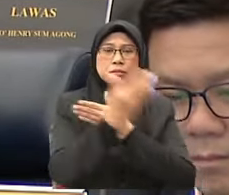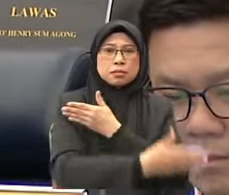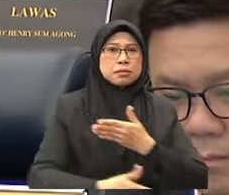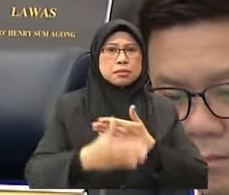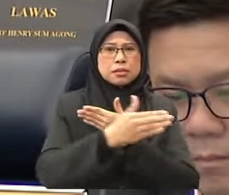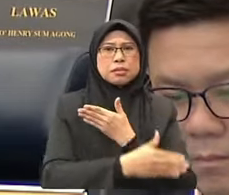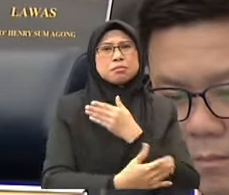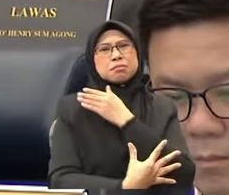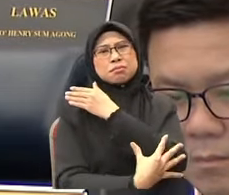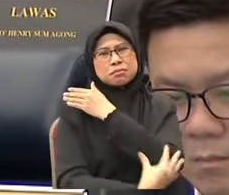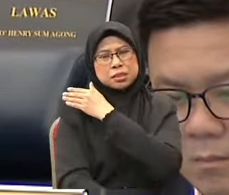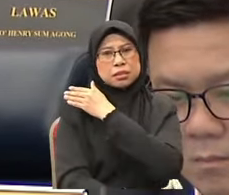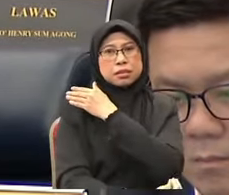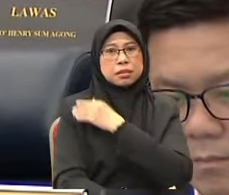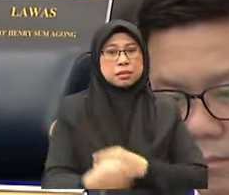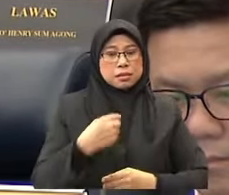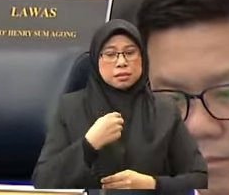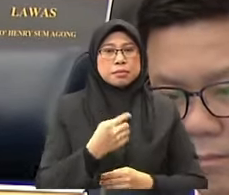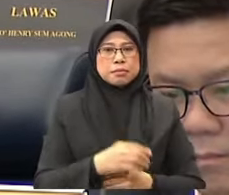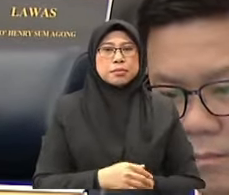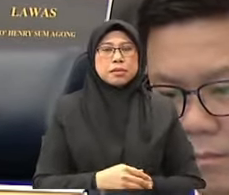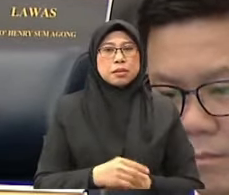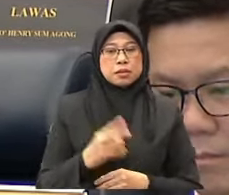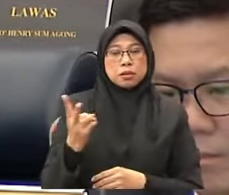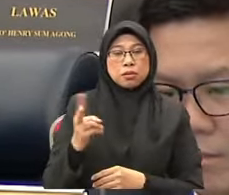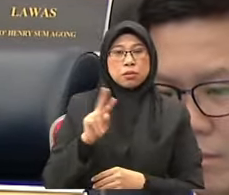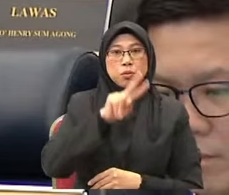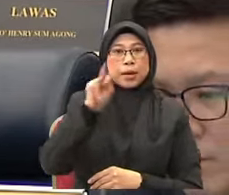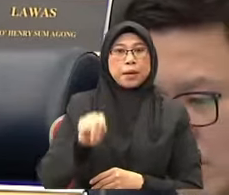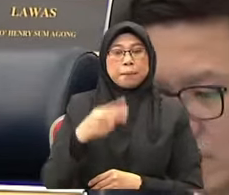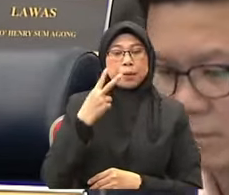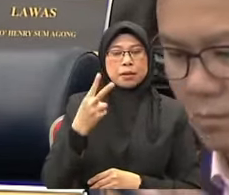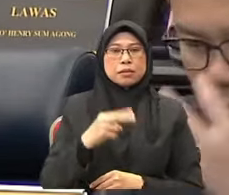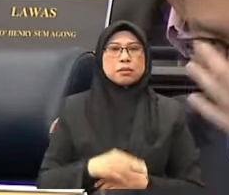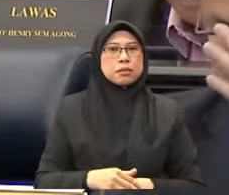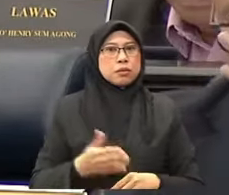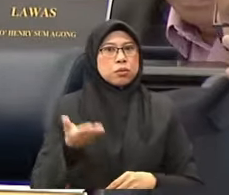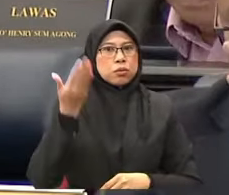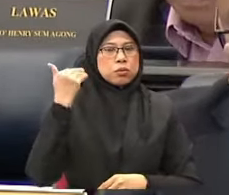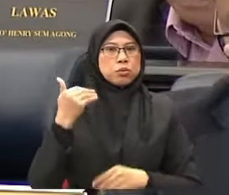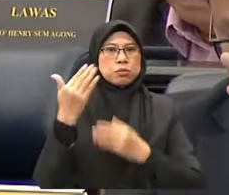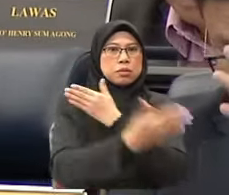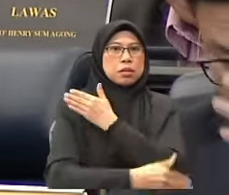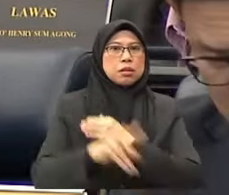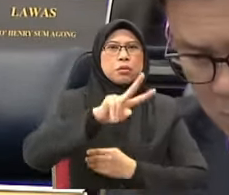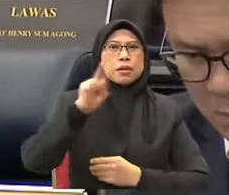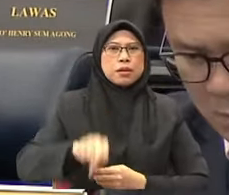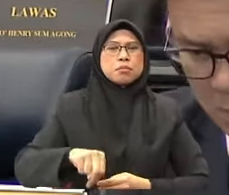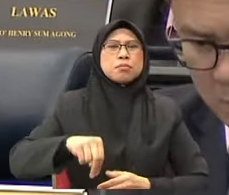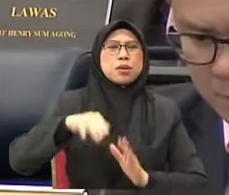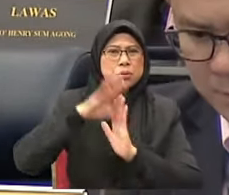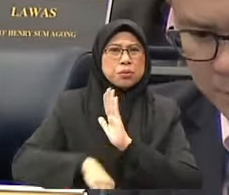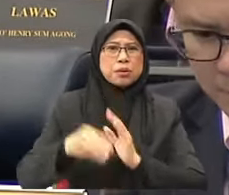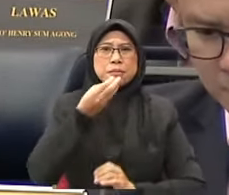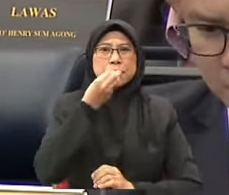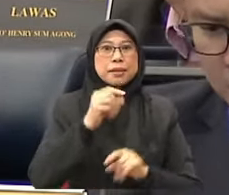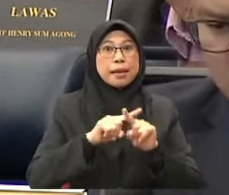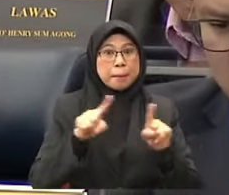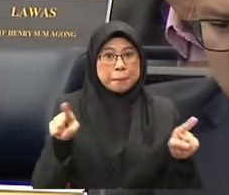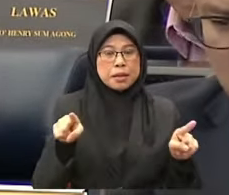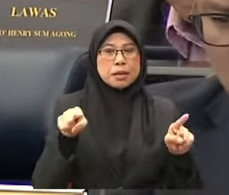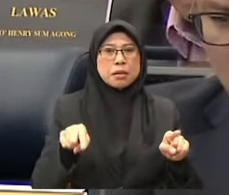sinonim dengan kemiskinan. Saya ingin mengambil negara Vietnam sebagai contoh. Dulu pernah menjadi sebuah negara yang kekurangan makanan. Namun hari